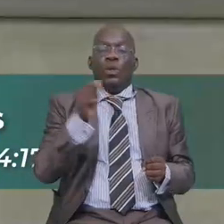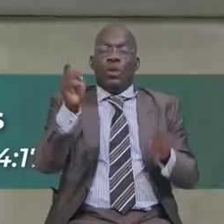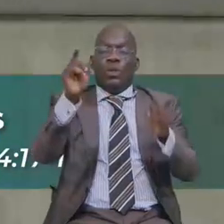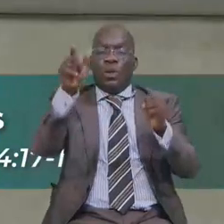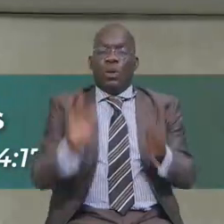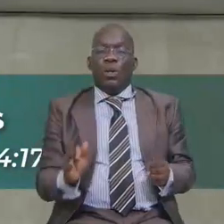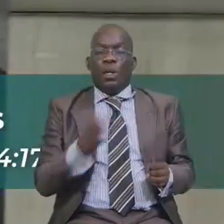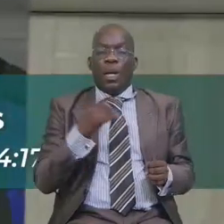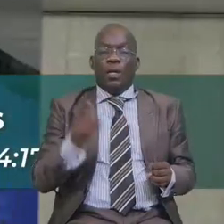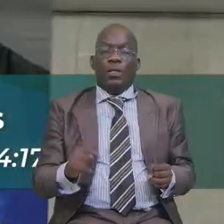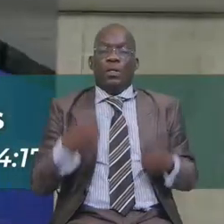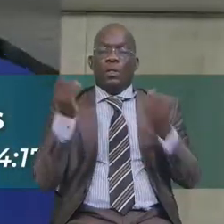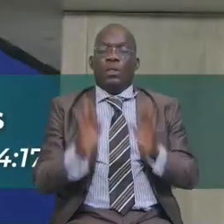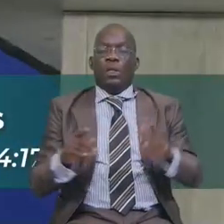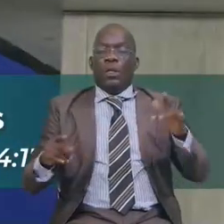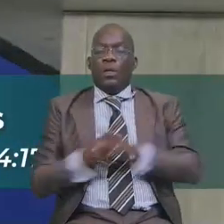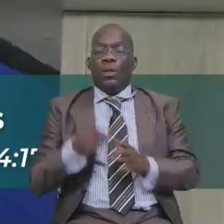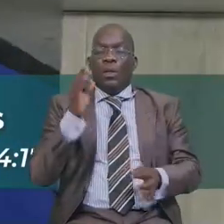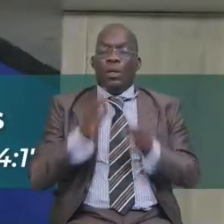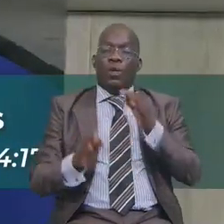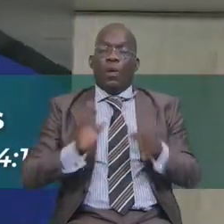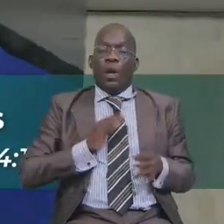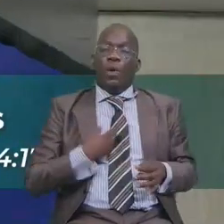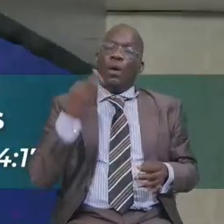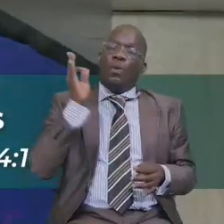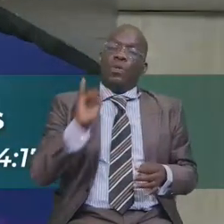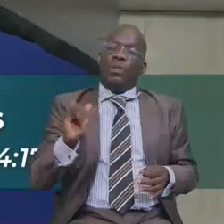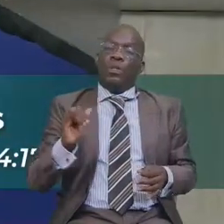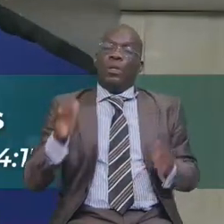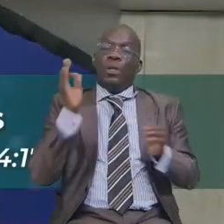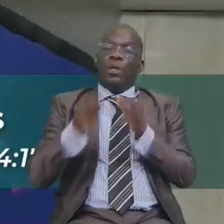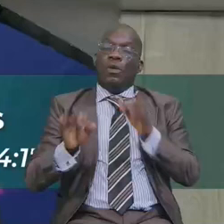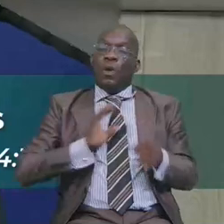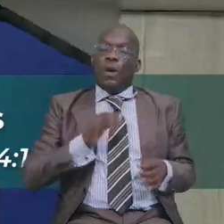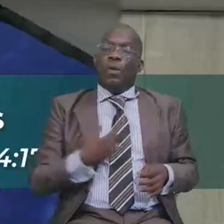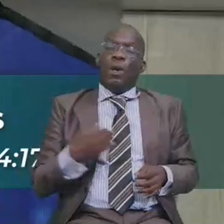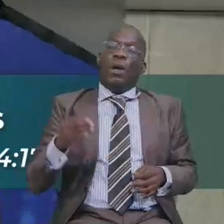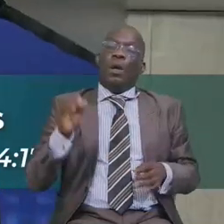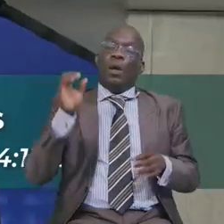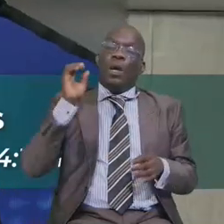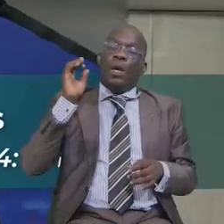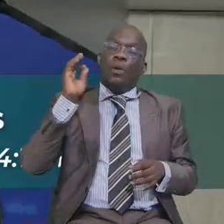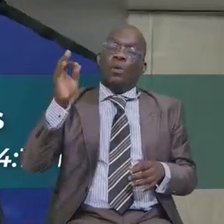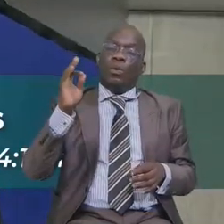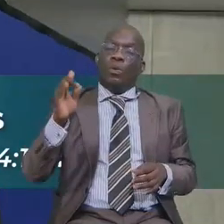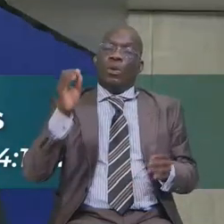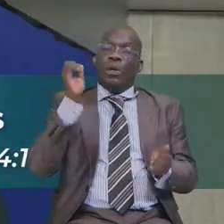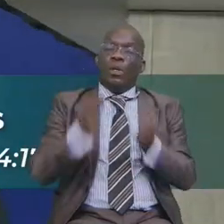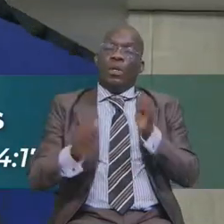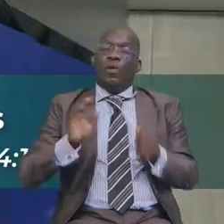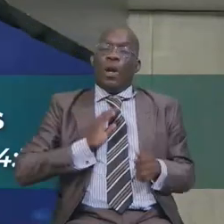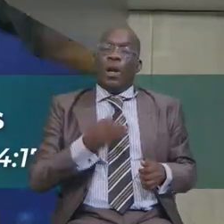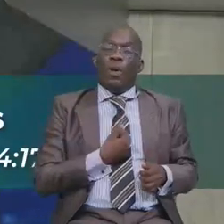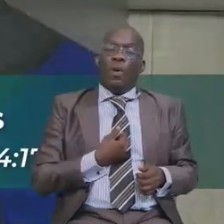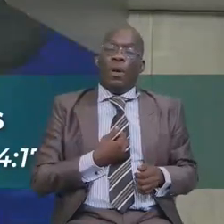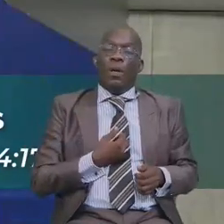Si notre ministère, si nos prédications, si notre évangélisation, si notre